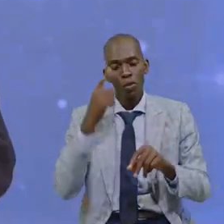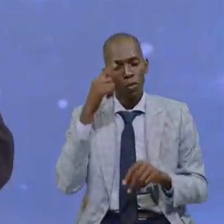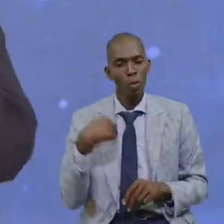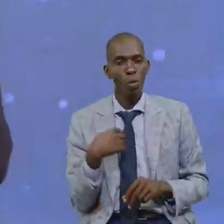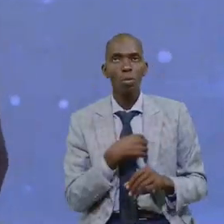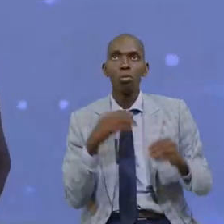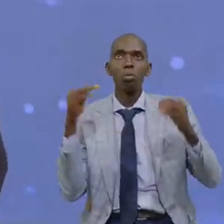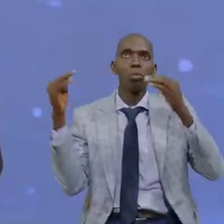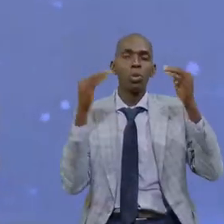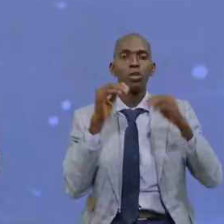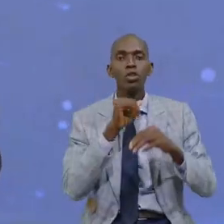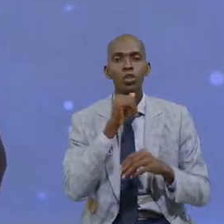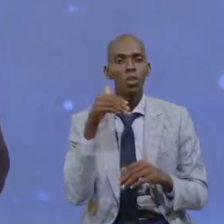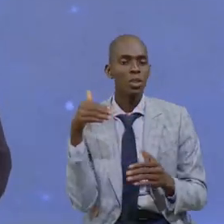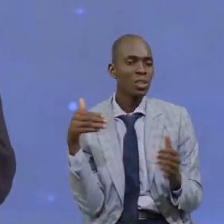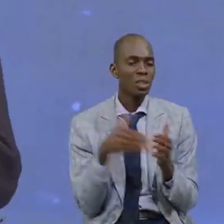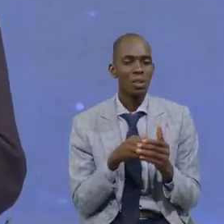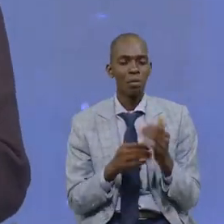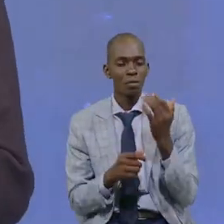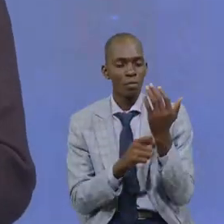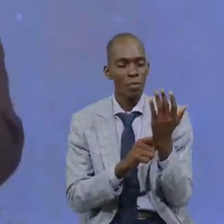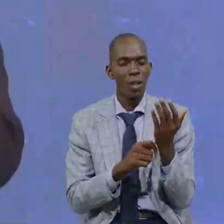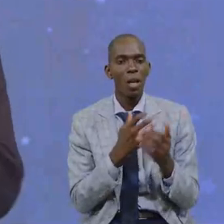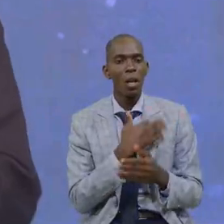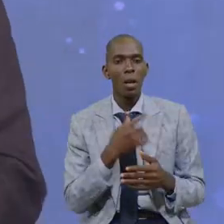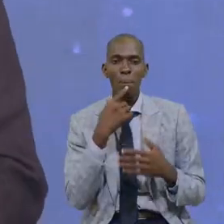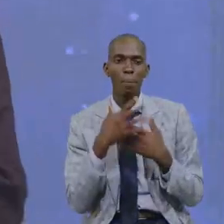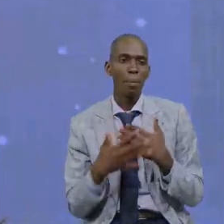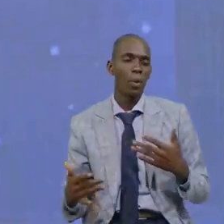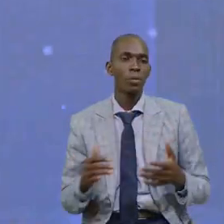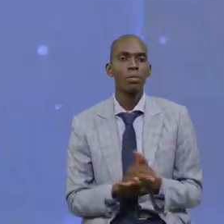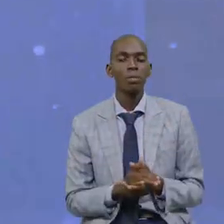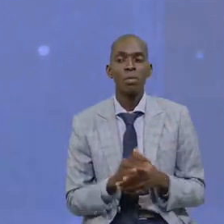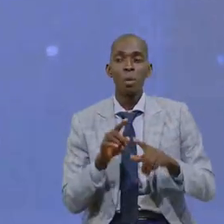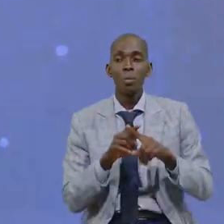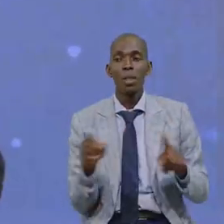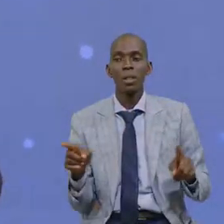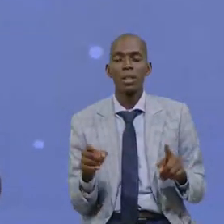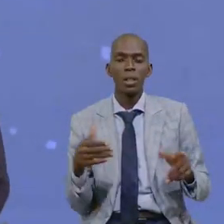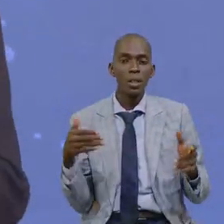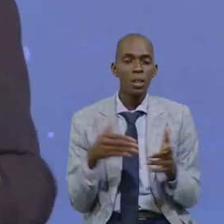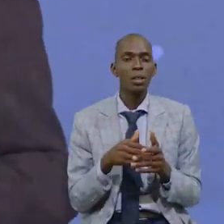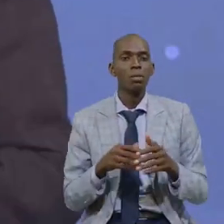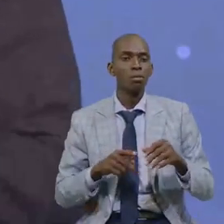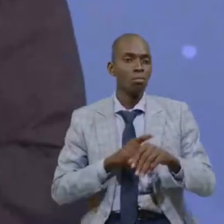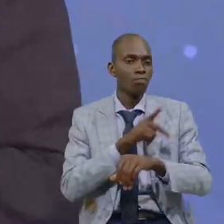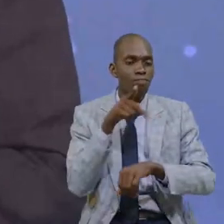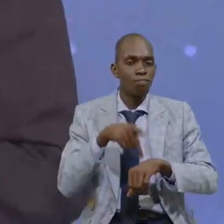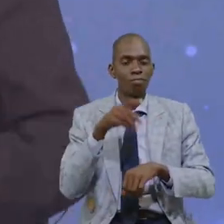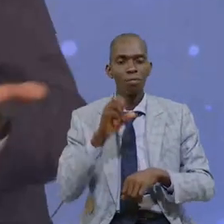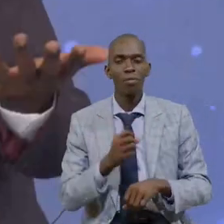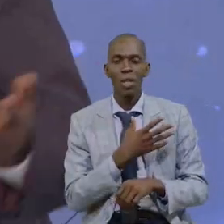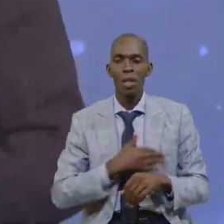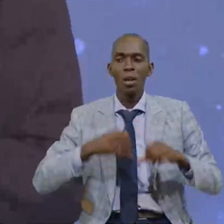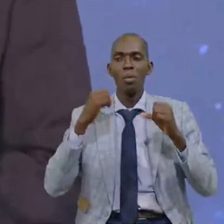Verset 12. Car nous n'avons pas lutté contre la chair et le sang, mais contre les dominations,